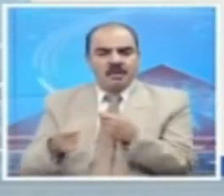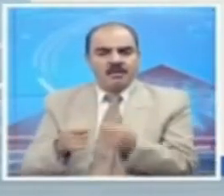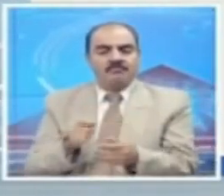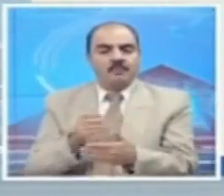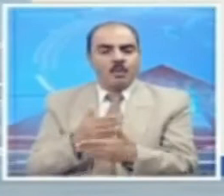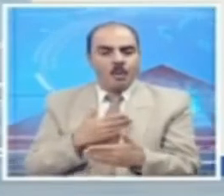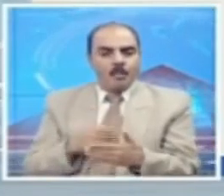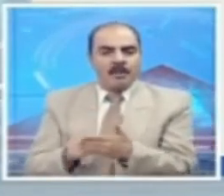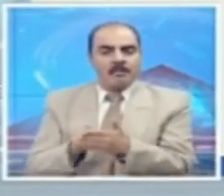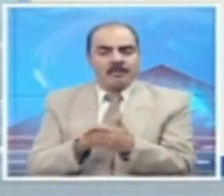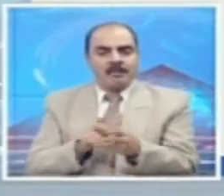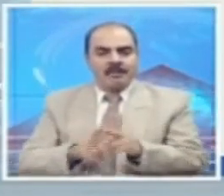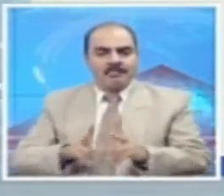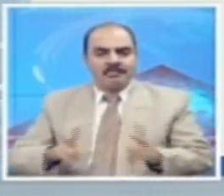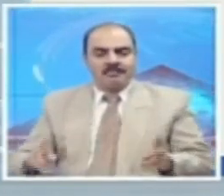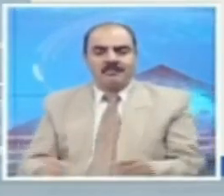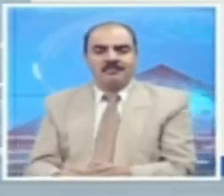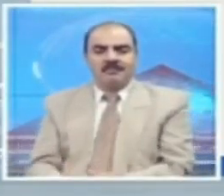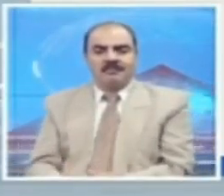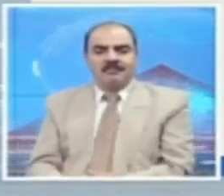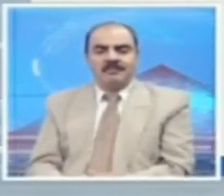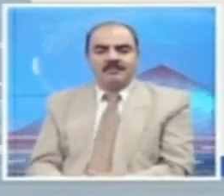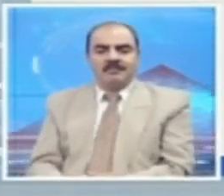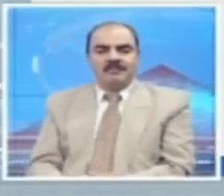وإدارية وحكومية وغيرها،